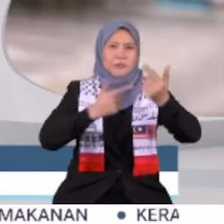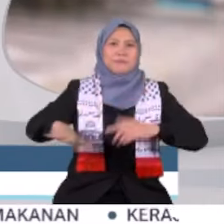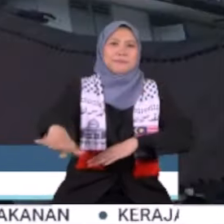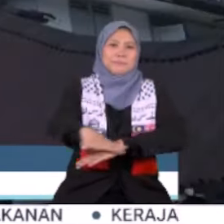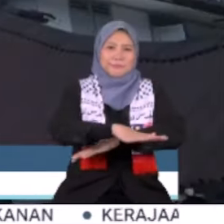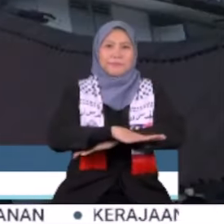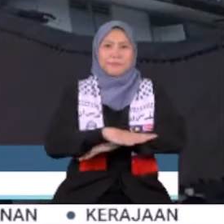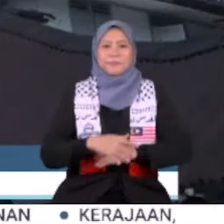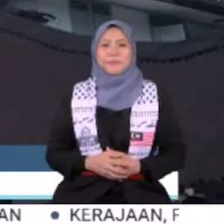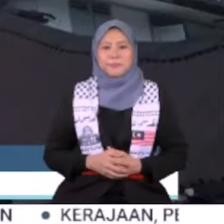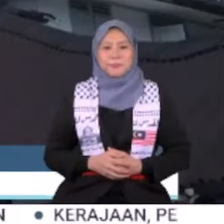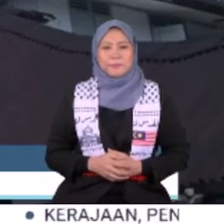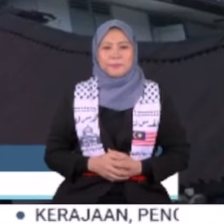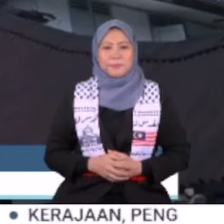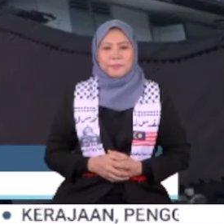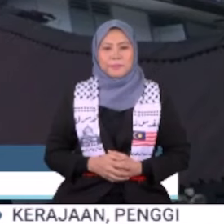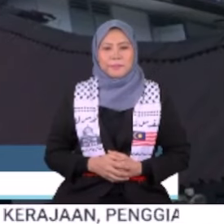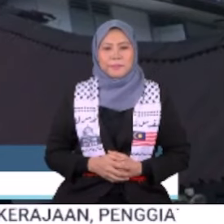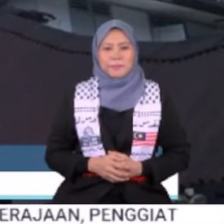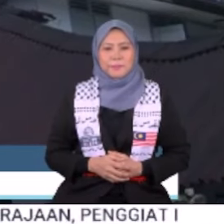berkenaan.